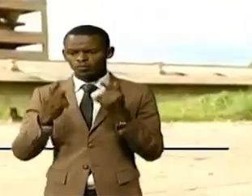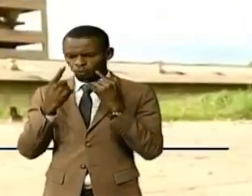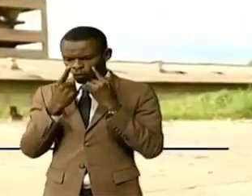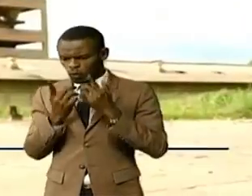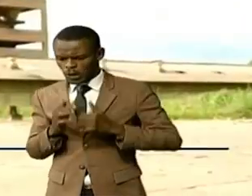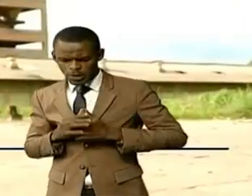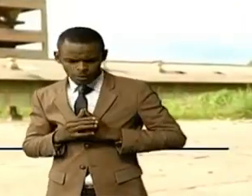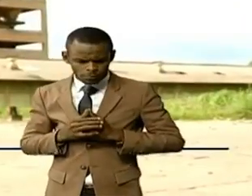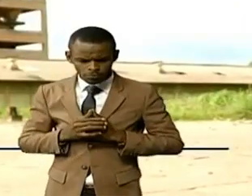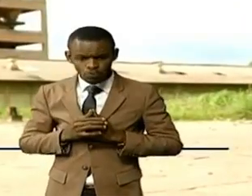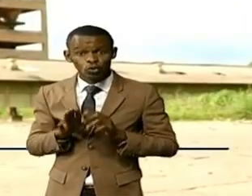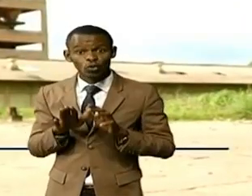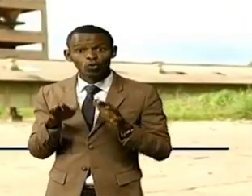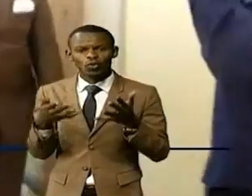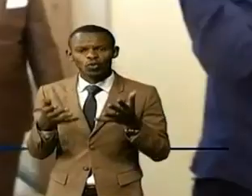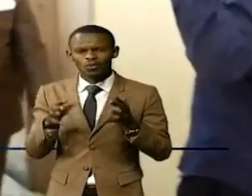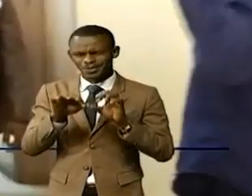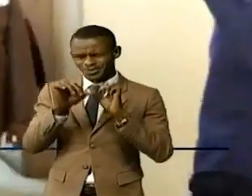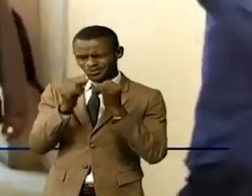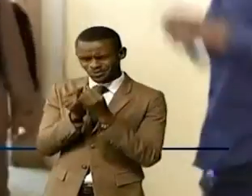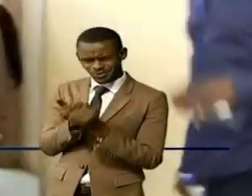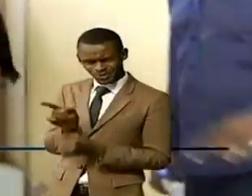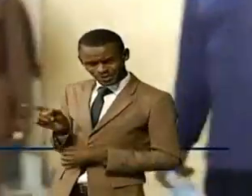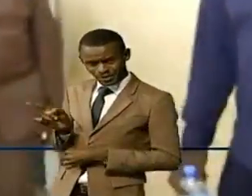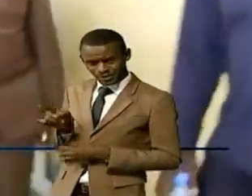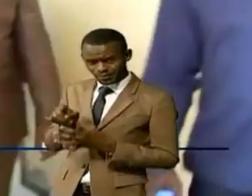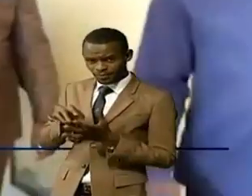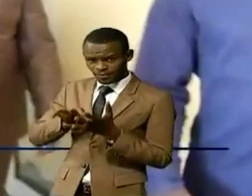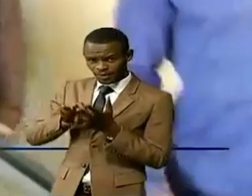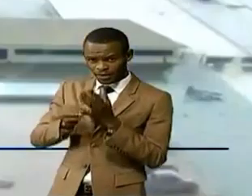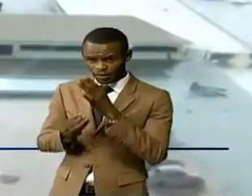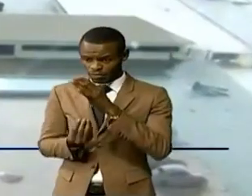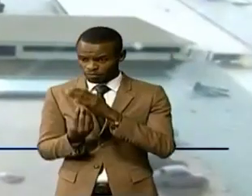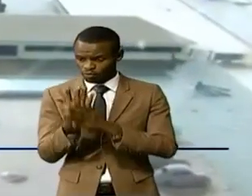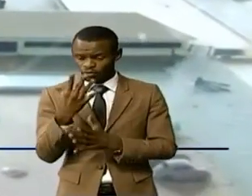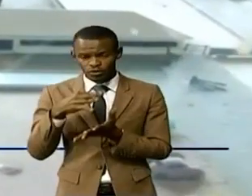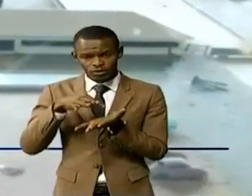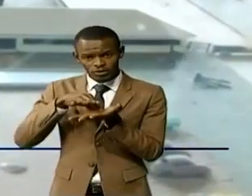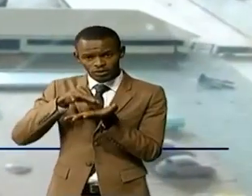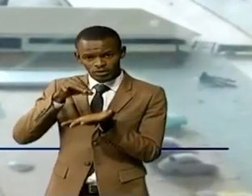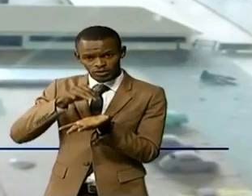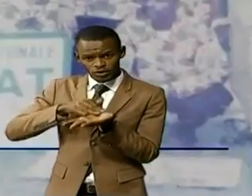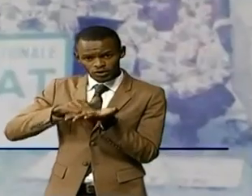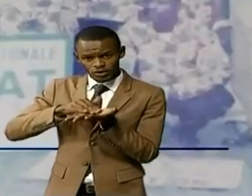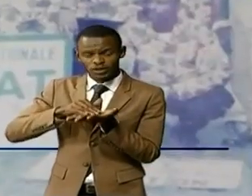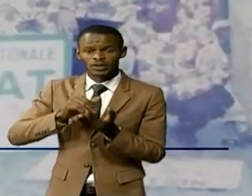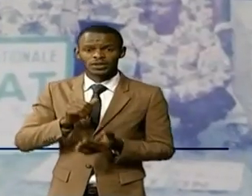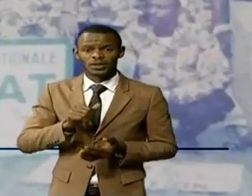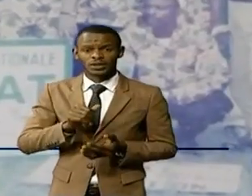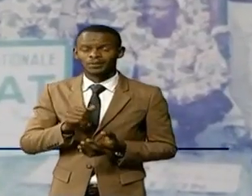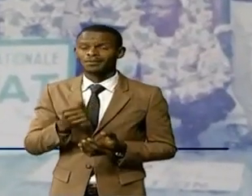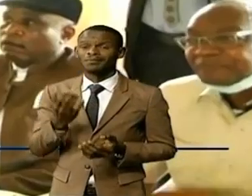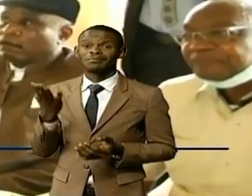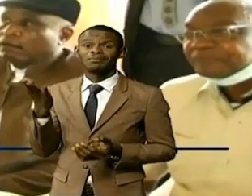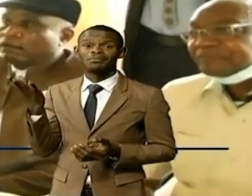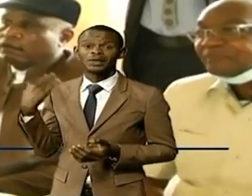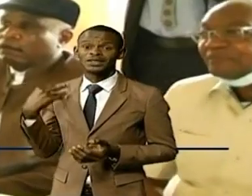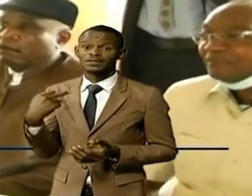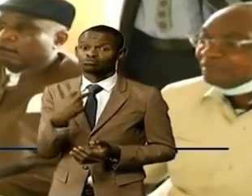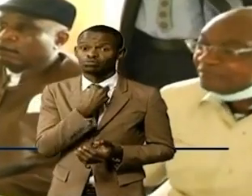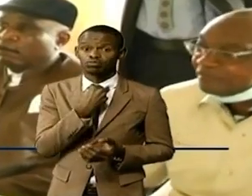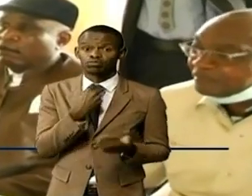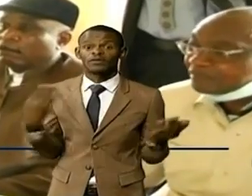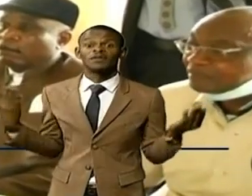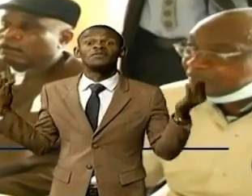des activités de cette société de production restée sous-scellée et inopérationnelle depuis près de 10 ans. Ce notable